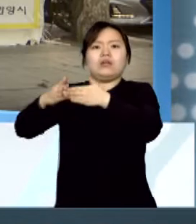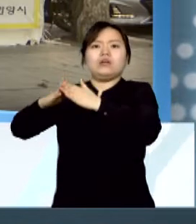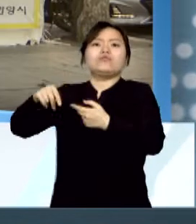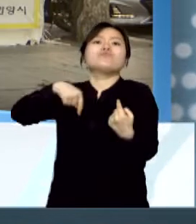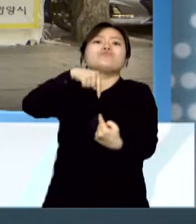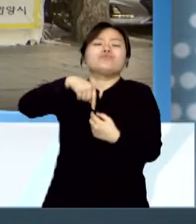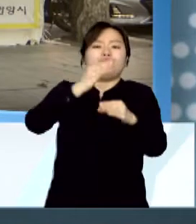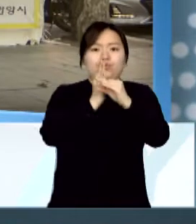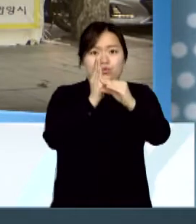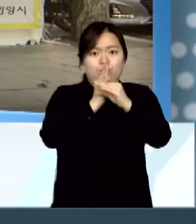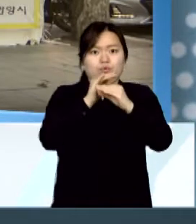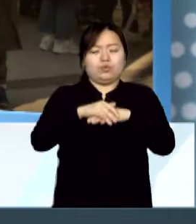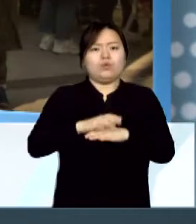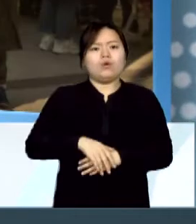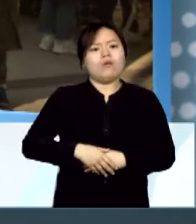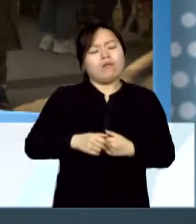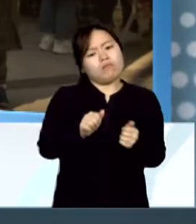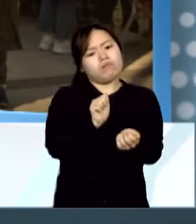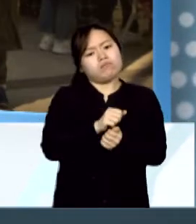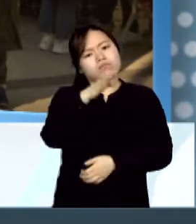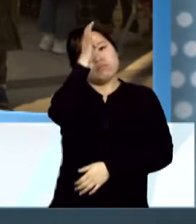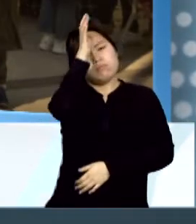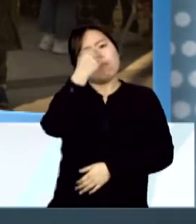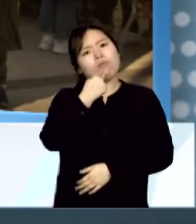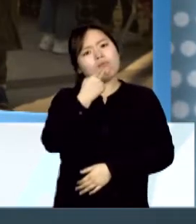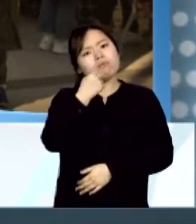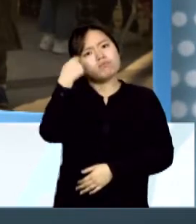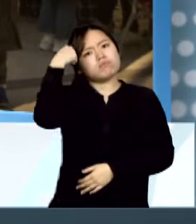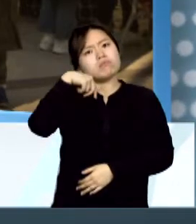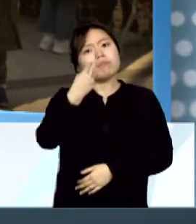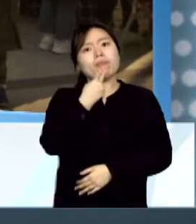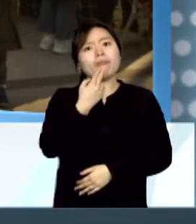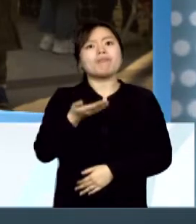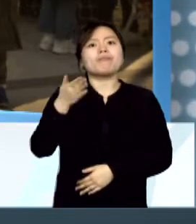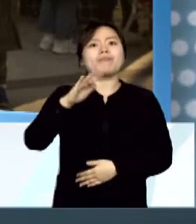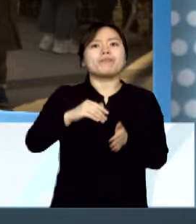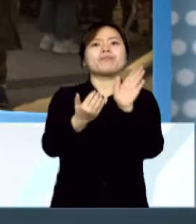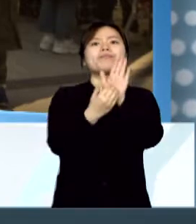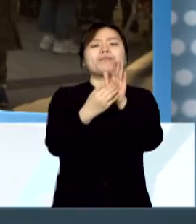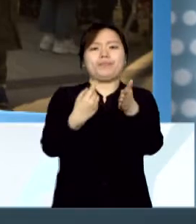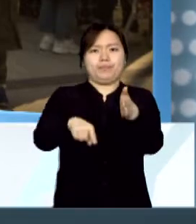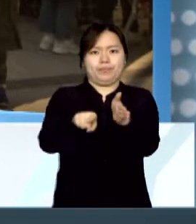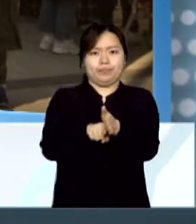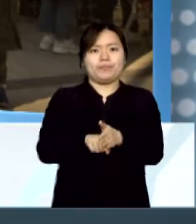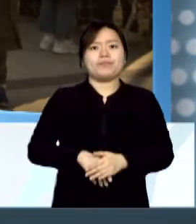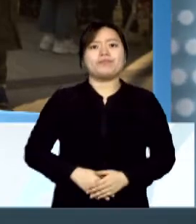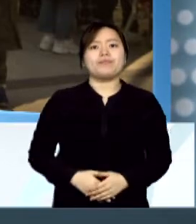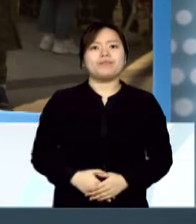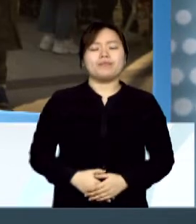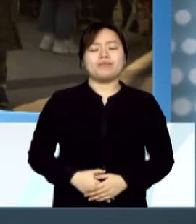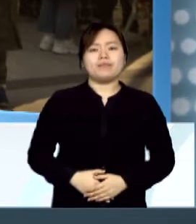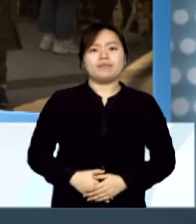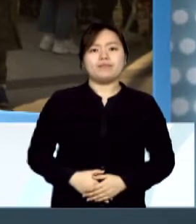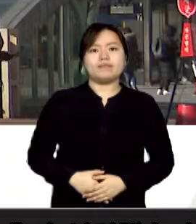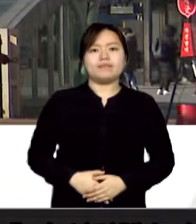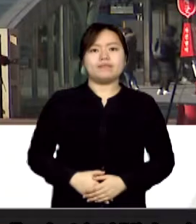설치해 운영하기로 했습니다. 무증상자의 전파를 막기 위한 조치인데요. 자세한 내용 첫 소식으로